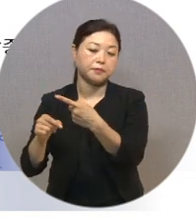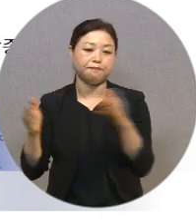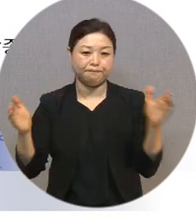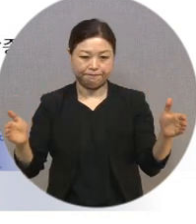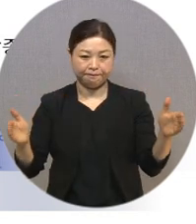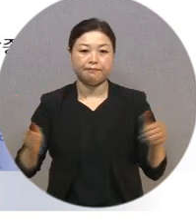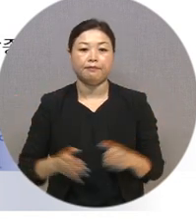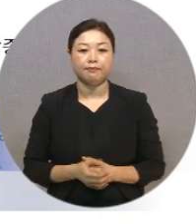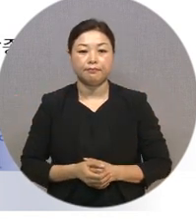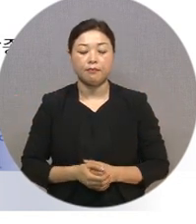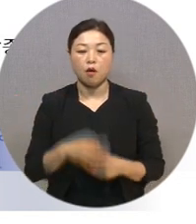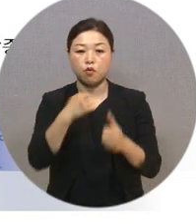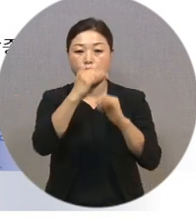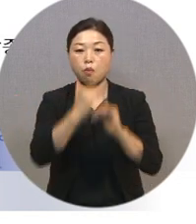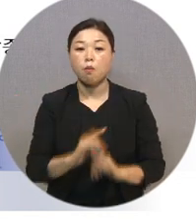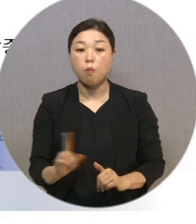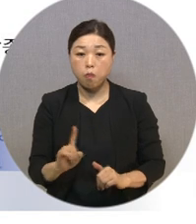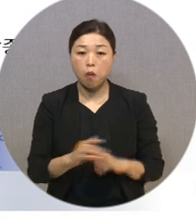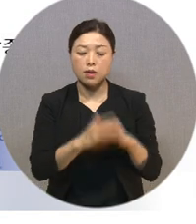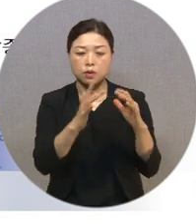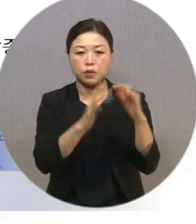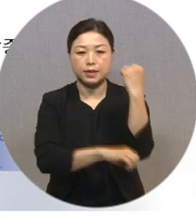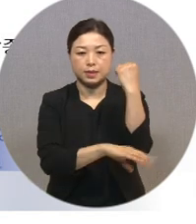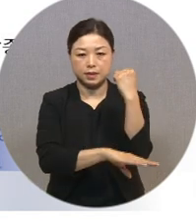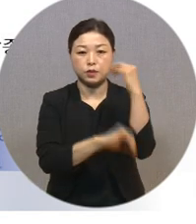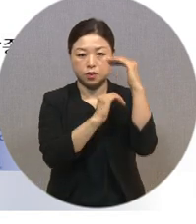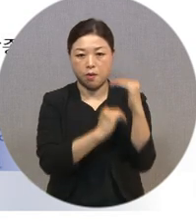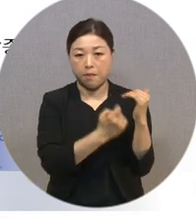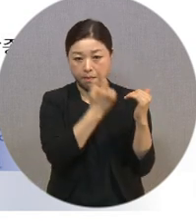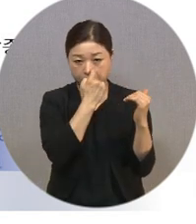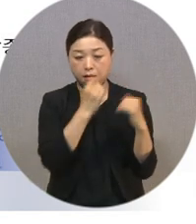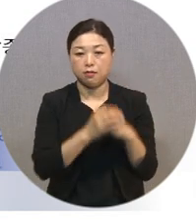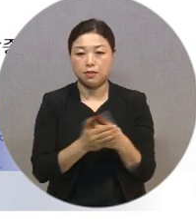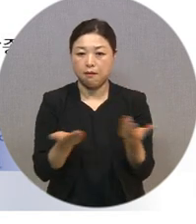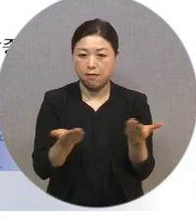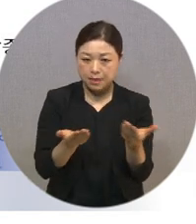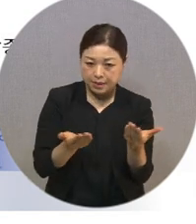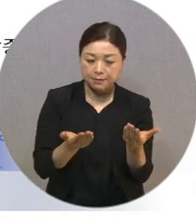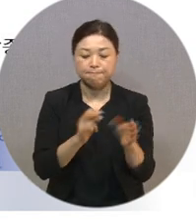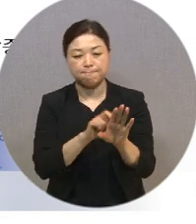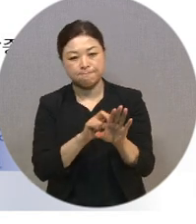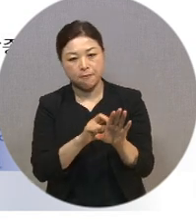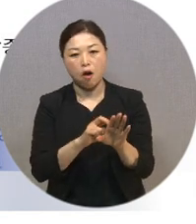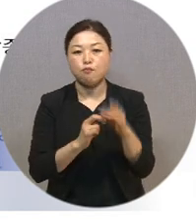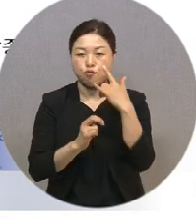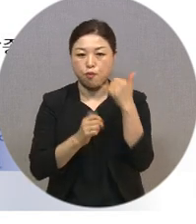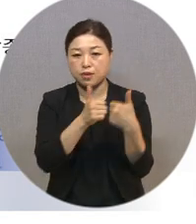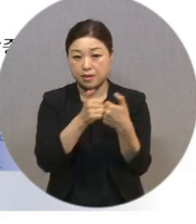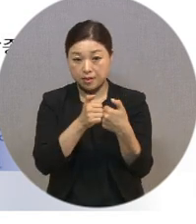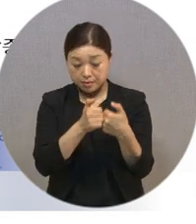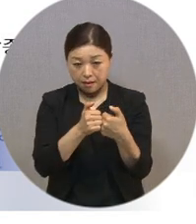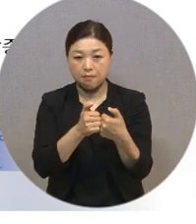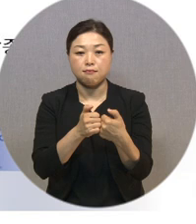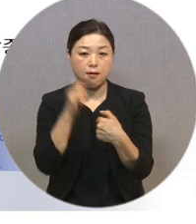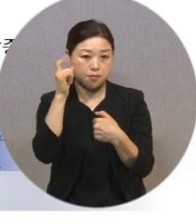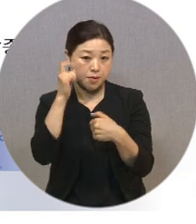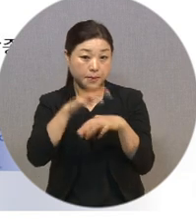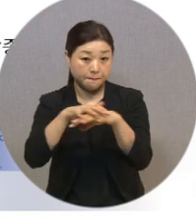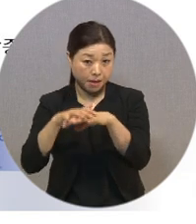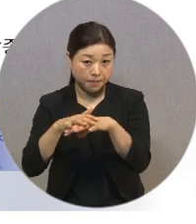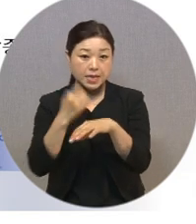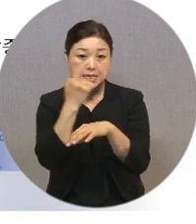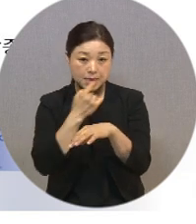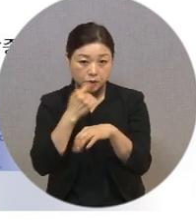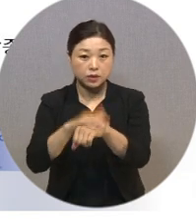11월까지 교육 내용은 온라인 기초 교육 직무 진단과 부모 상담 스마트팜 이론과 실습 교육